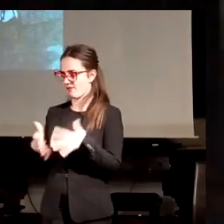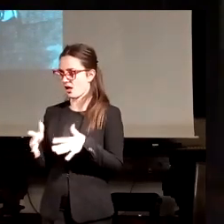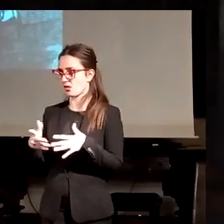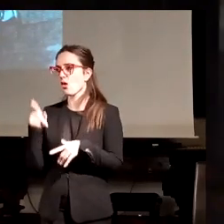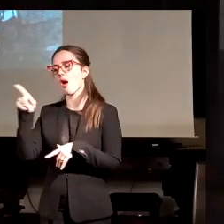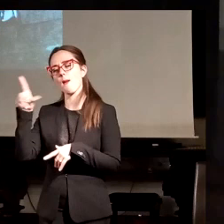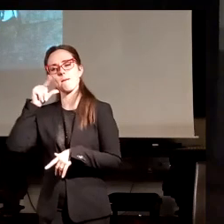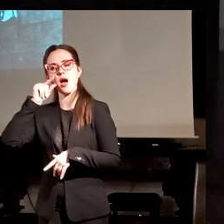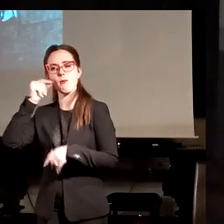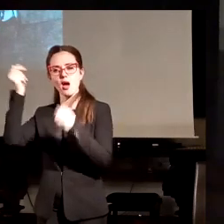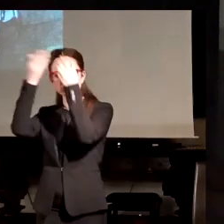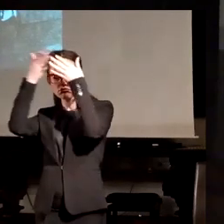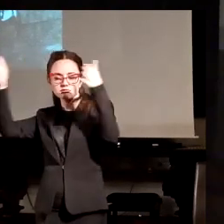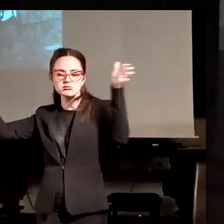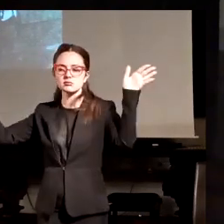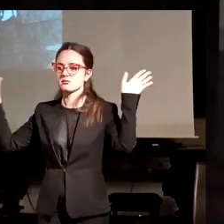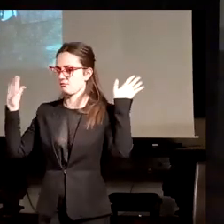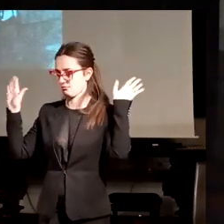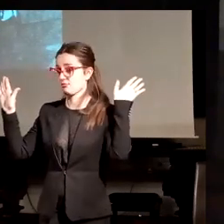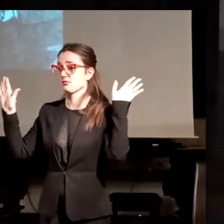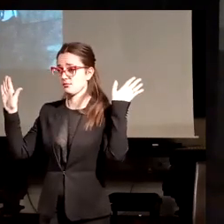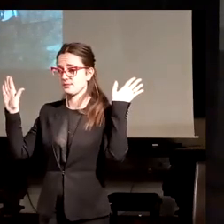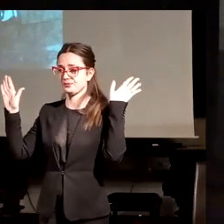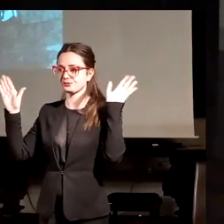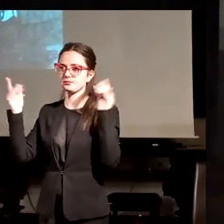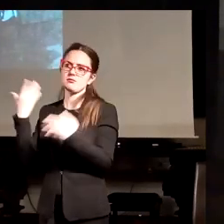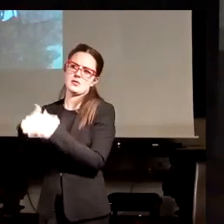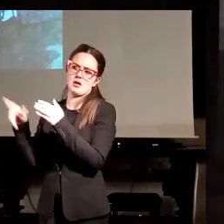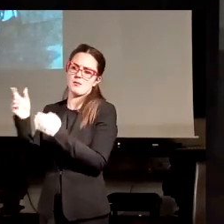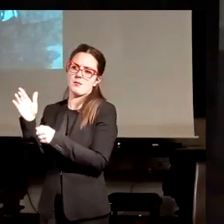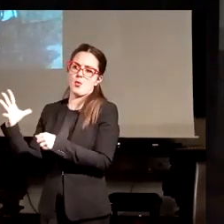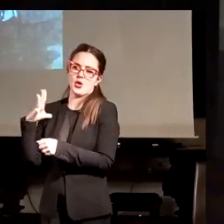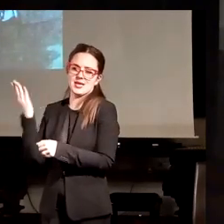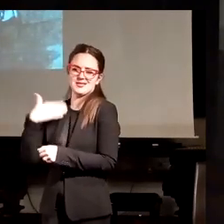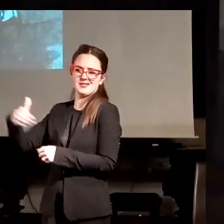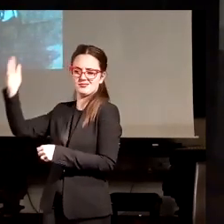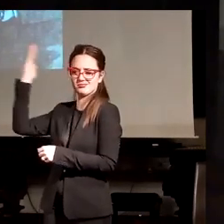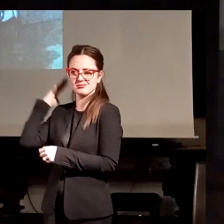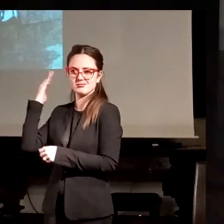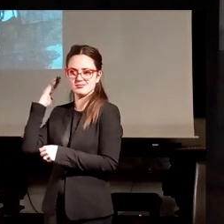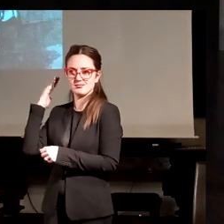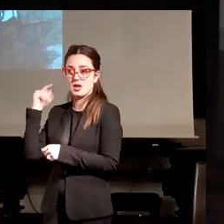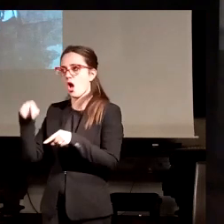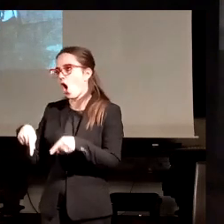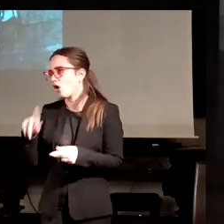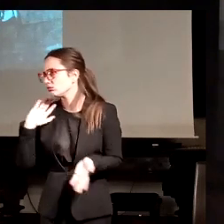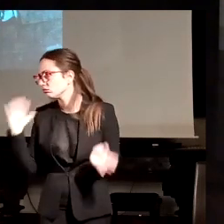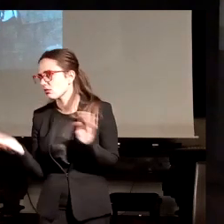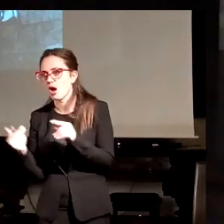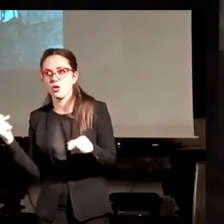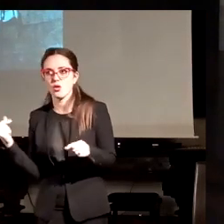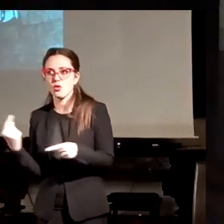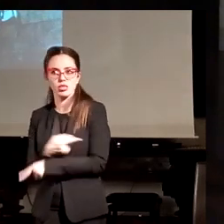poteva avere la borghesia di un tempo rispetto all'infamia in cui siamo precipitati oggi l'ingegnere